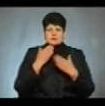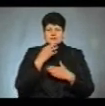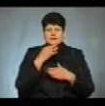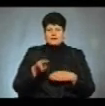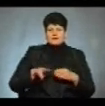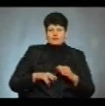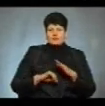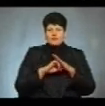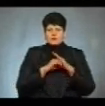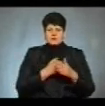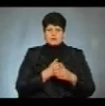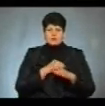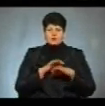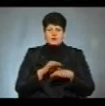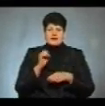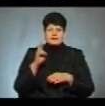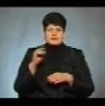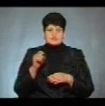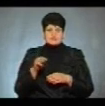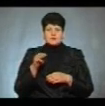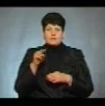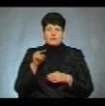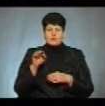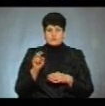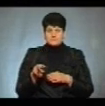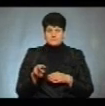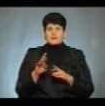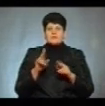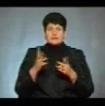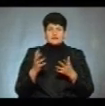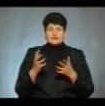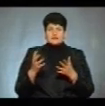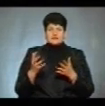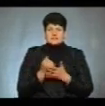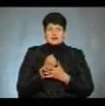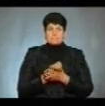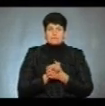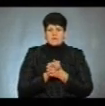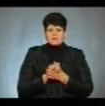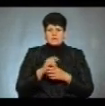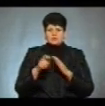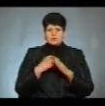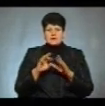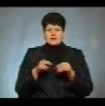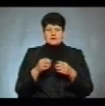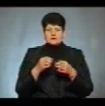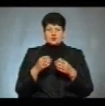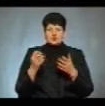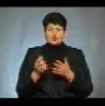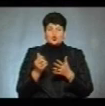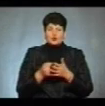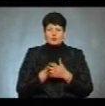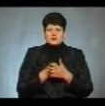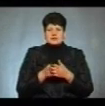демократичні ініціативи, який проводив національний екзитпол. Перше – це як досягти миру на Донбасі, як домогтися звільнення окупованих територій